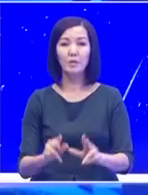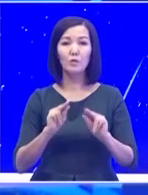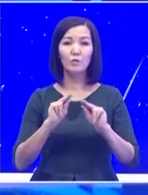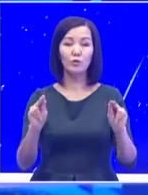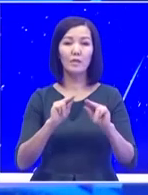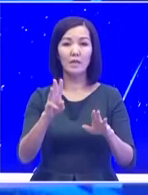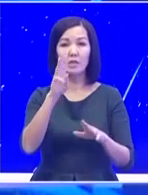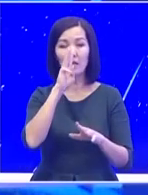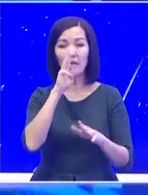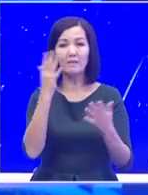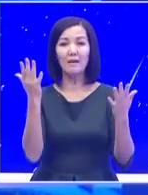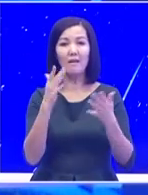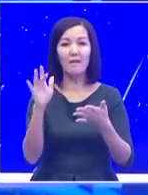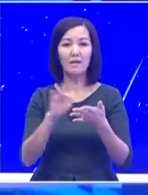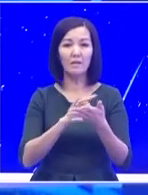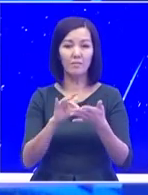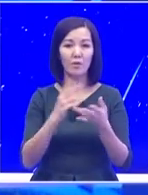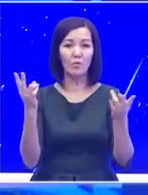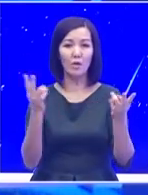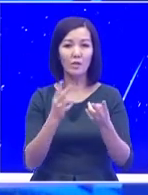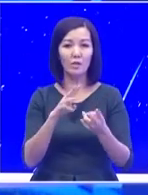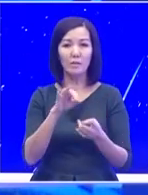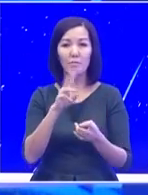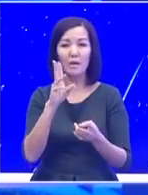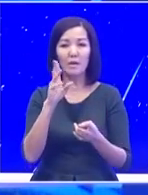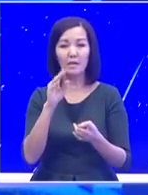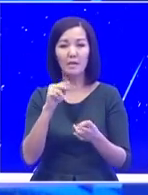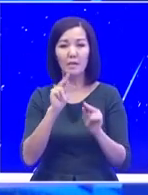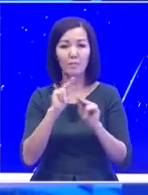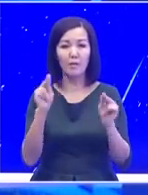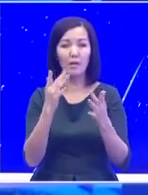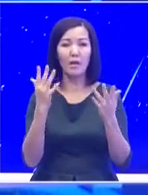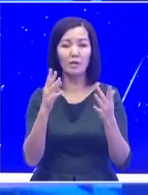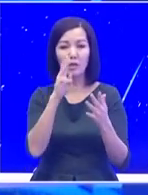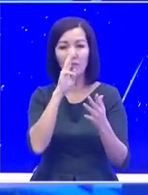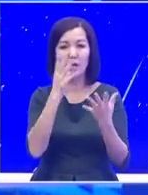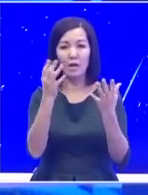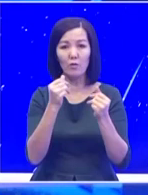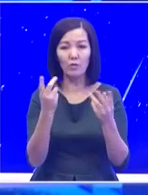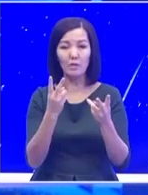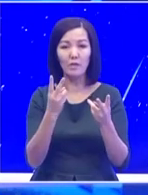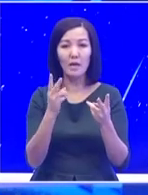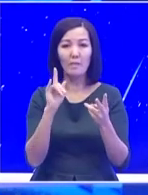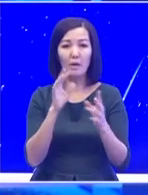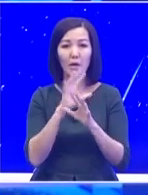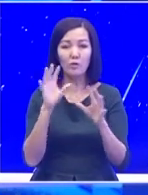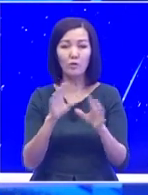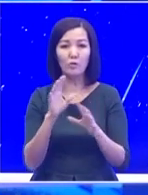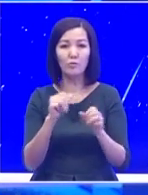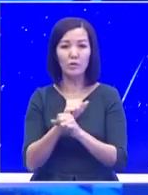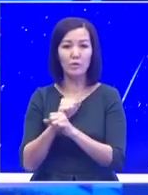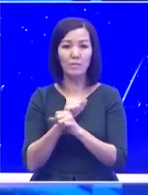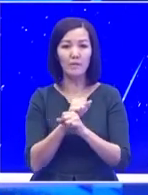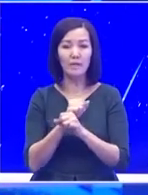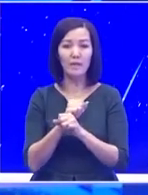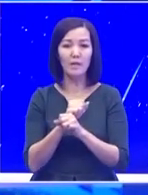Ұстаздар жалақысы қалай есептелу қажет? Магистр педагогтар қанша еңбек ақы алуы тиіс? Бала күтімі үшін демалыс алған мұғалім орнына